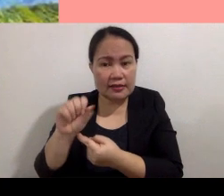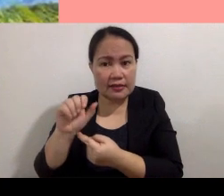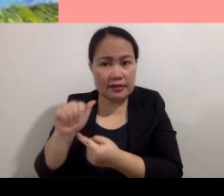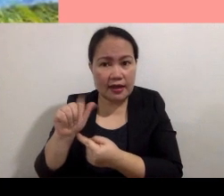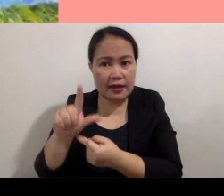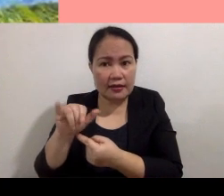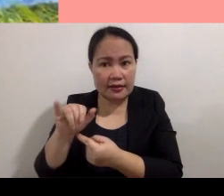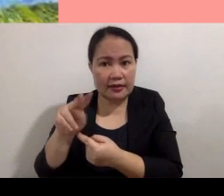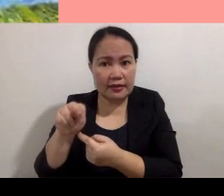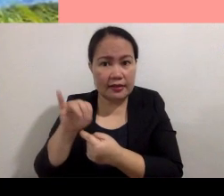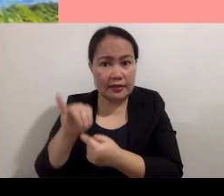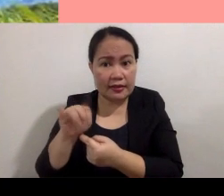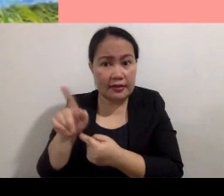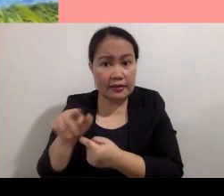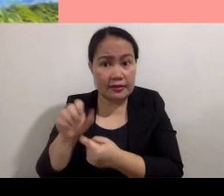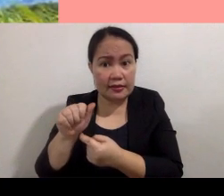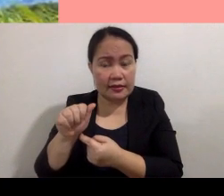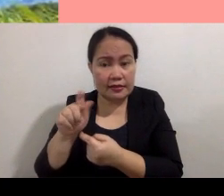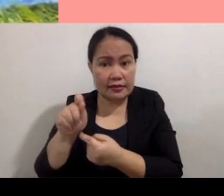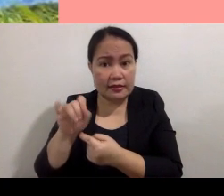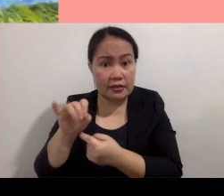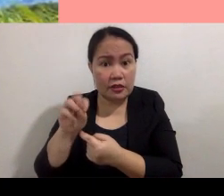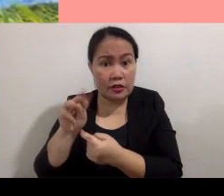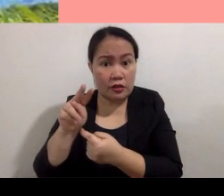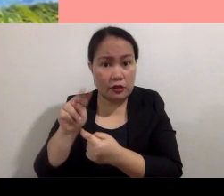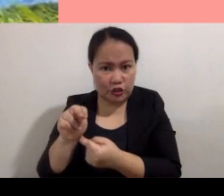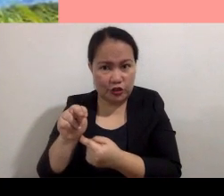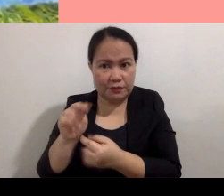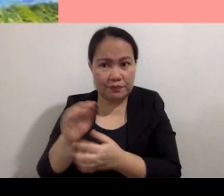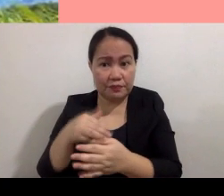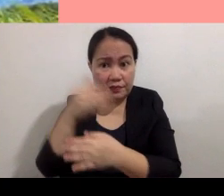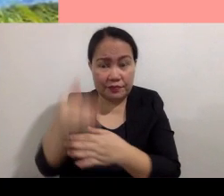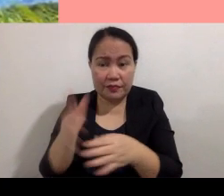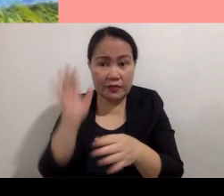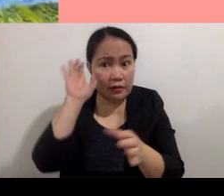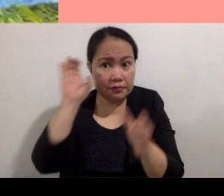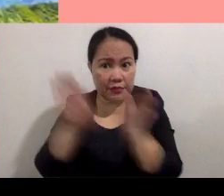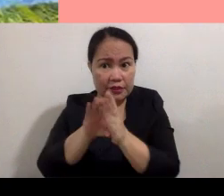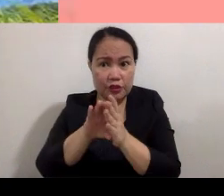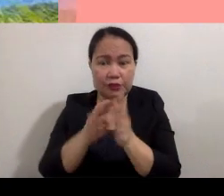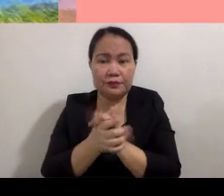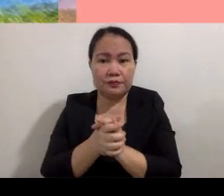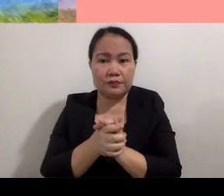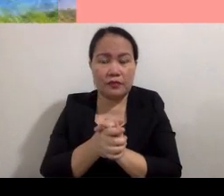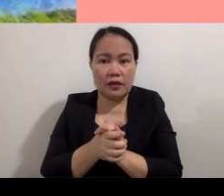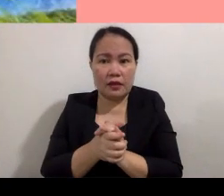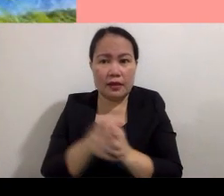Still. Salinization. Correct. Okay, next picture.